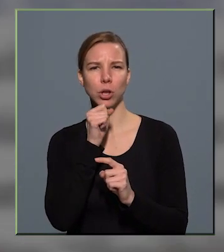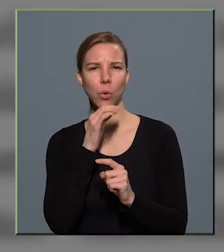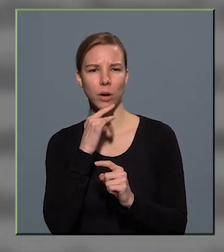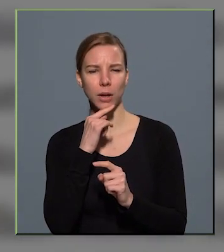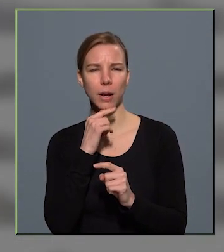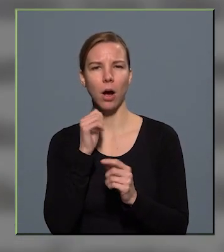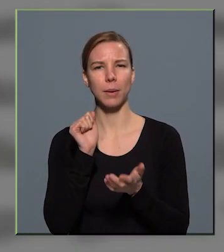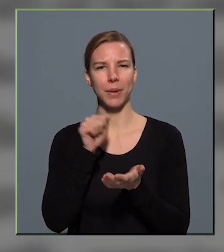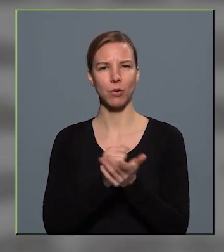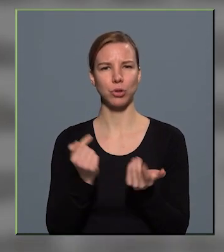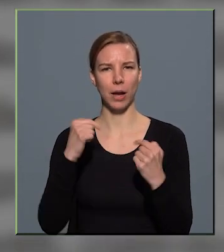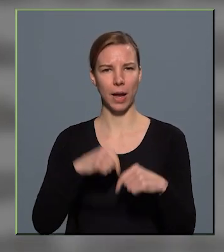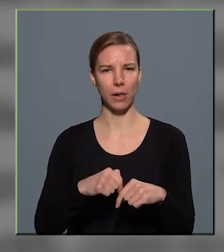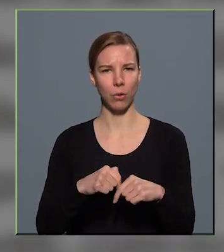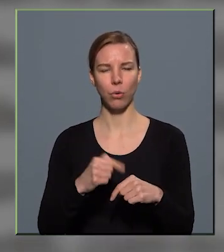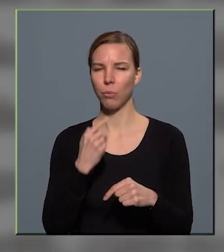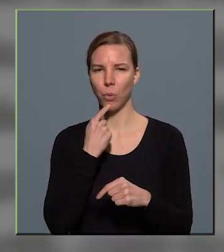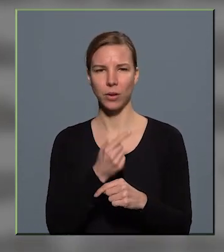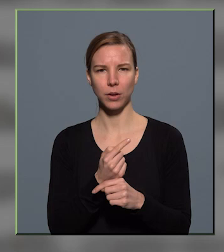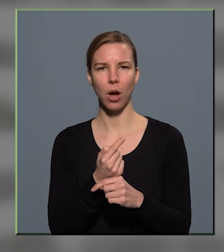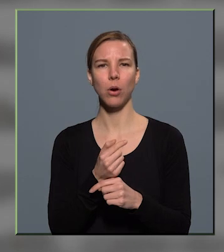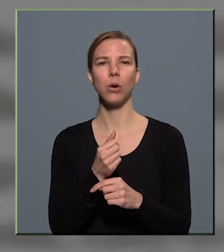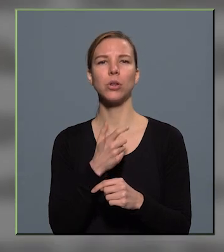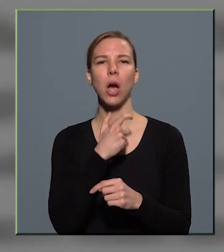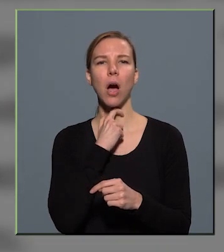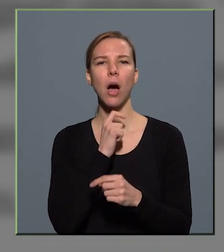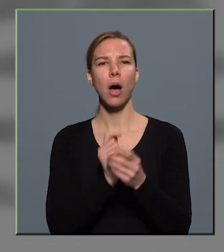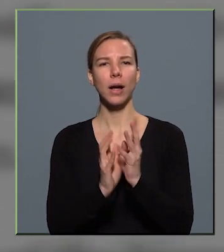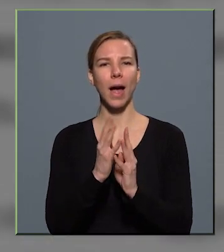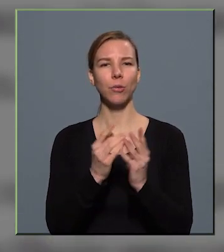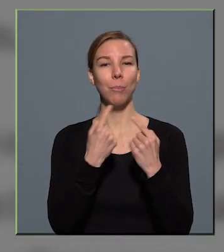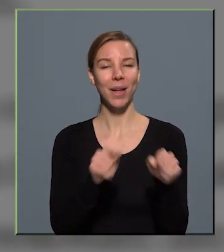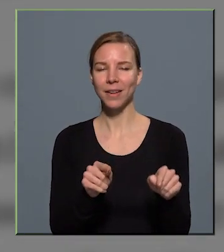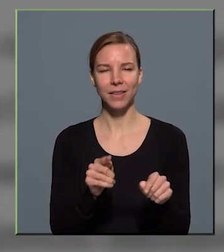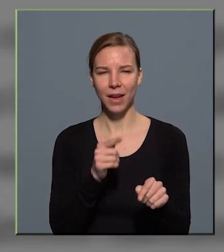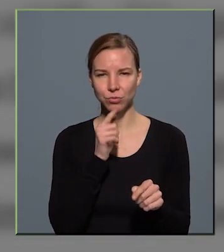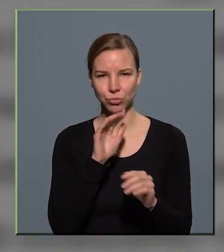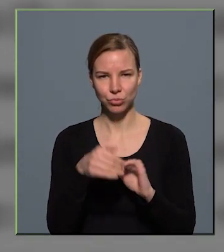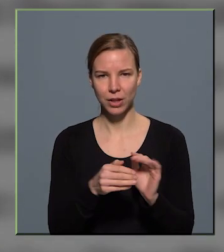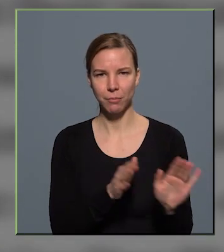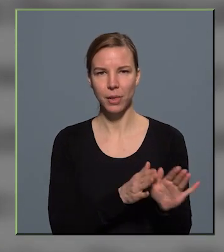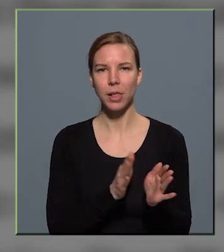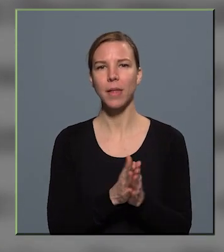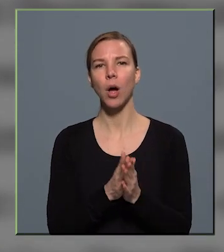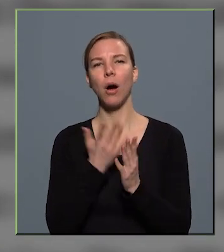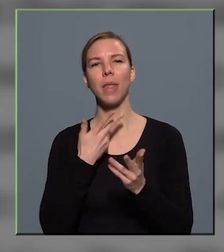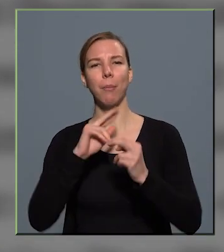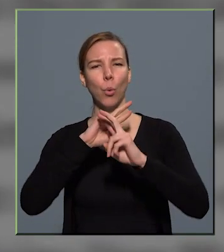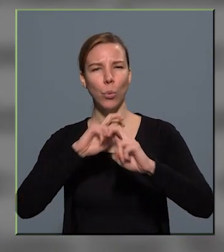megerősítette, hogy a gáztűzhelyek betiltása helyett a terv az, hogy fokozzák a kutatási erőfeszítéseket